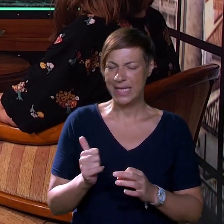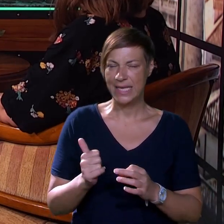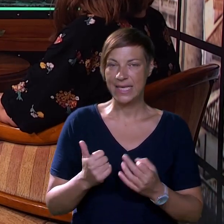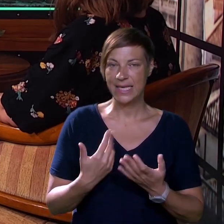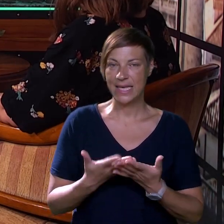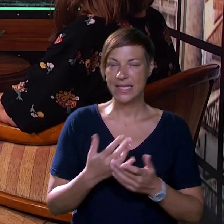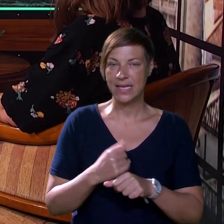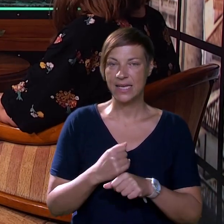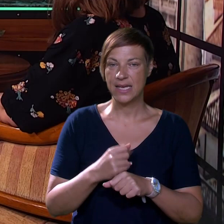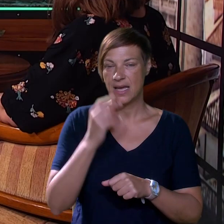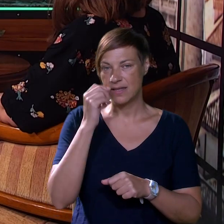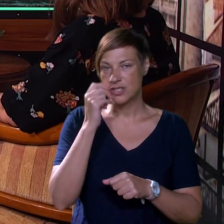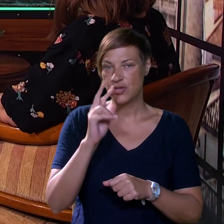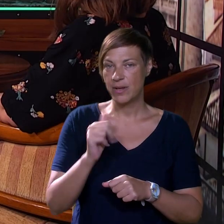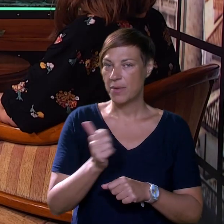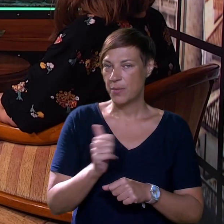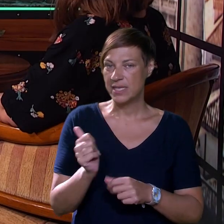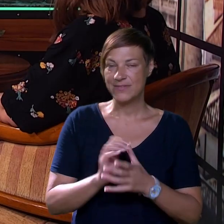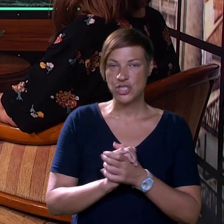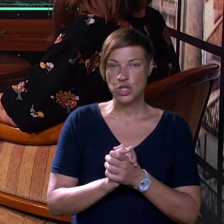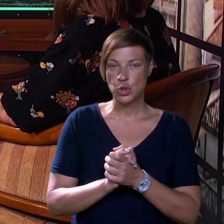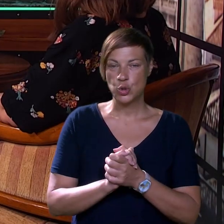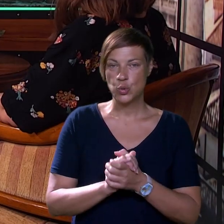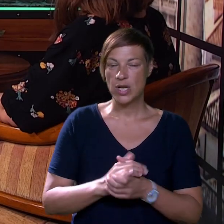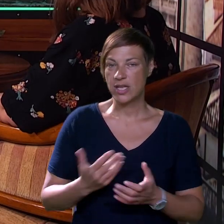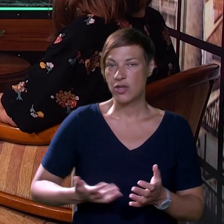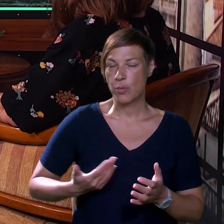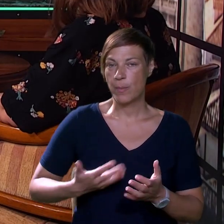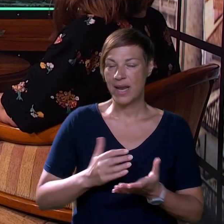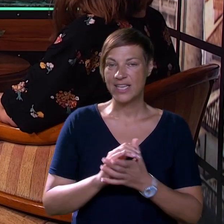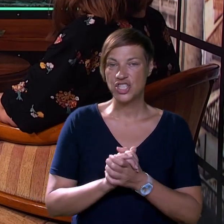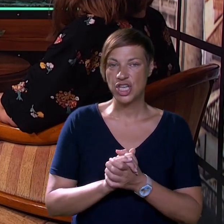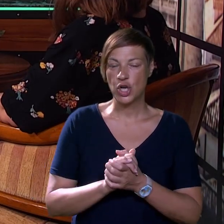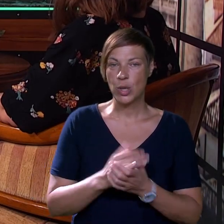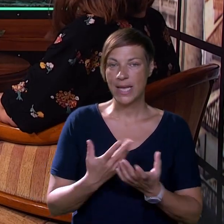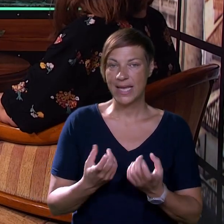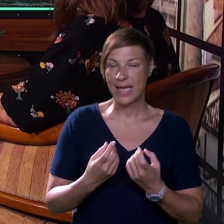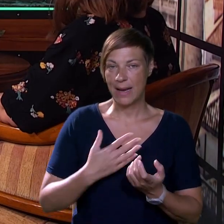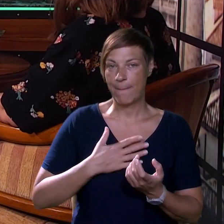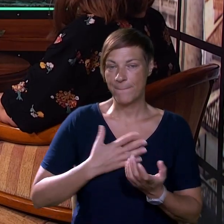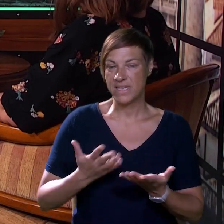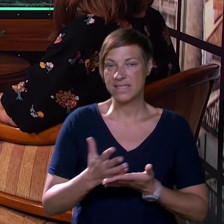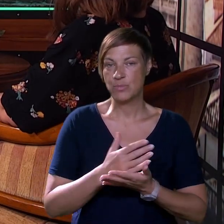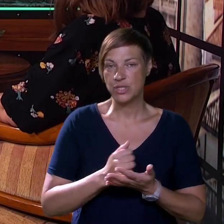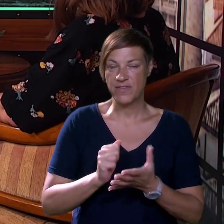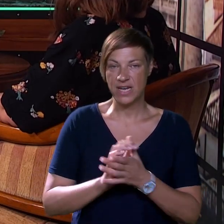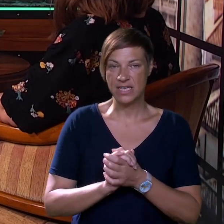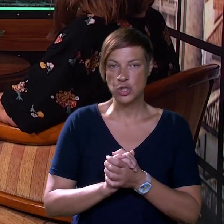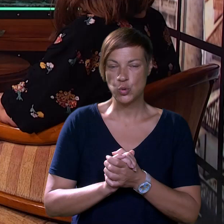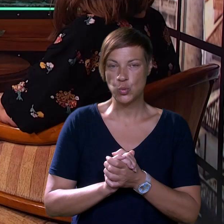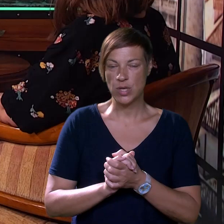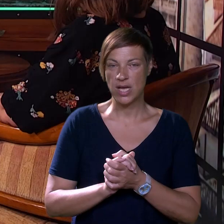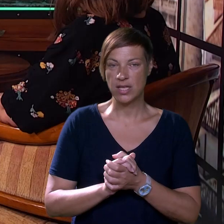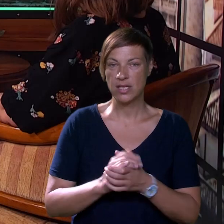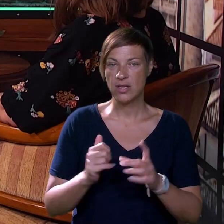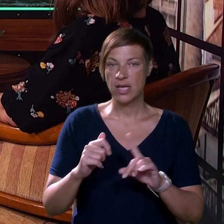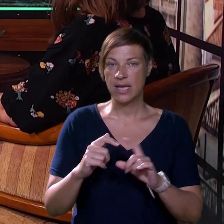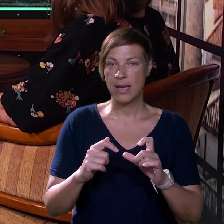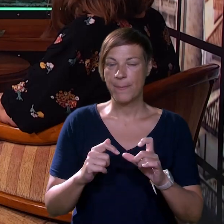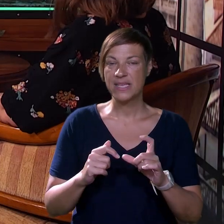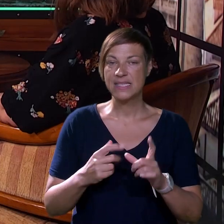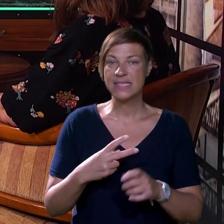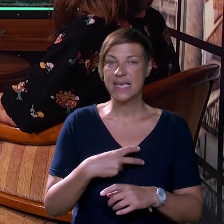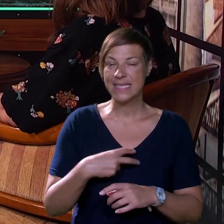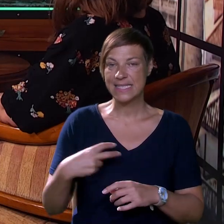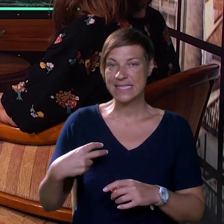iznimno radan čovjek i imamo izvrsnu suradnju, sad to mlađi kolege s njim, ali uzmo da smo mi ostvarili tu suradnju sa KBC